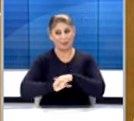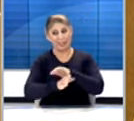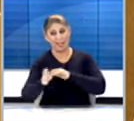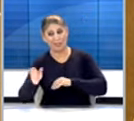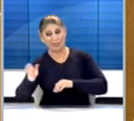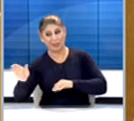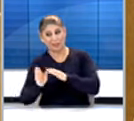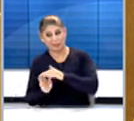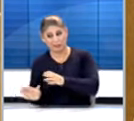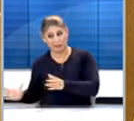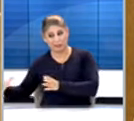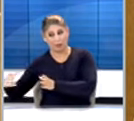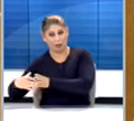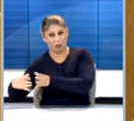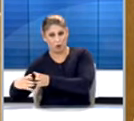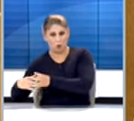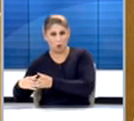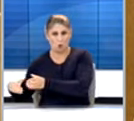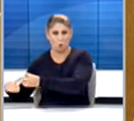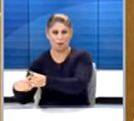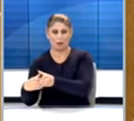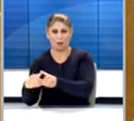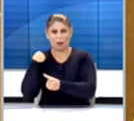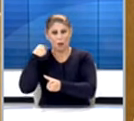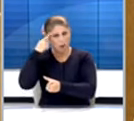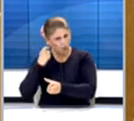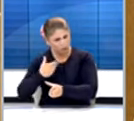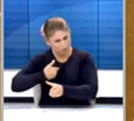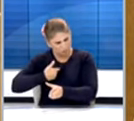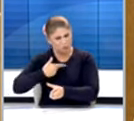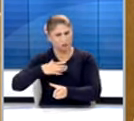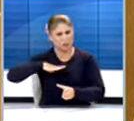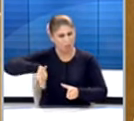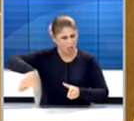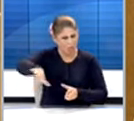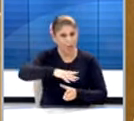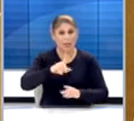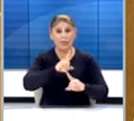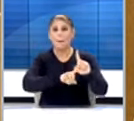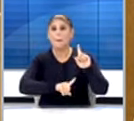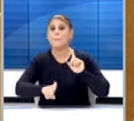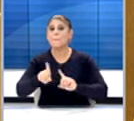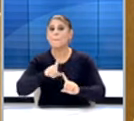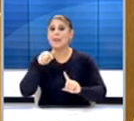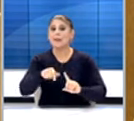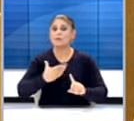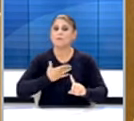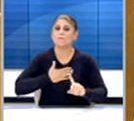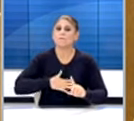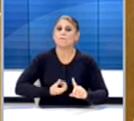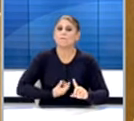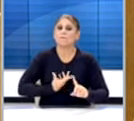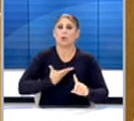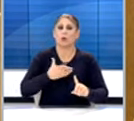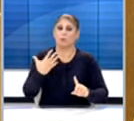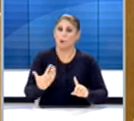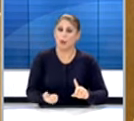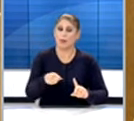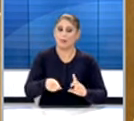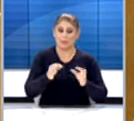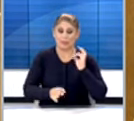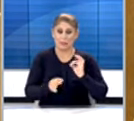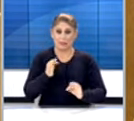Να ξέρουμε κι εμείς και ο ελληνικός λαός ποια είναι αυτή η πρόθεση την οποία έχετε και μια συζήτηση την